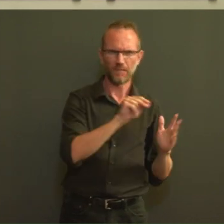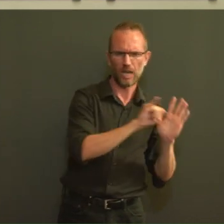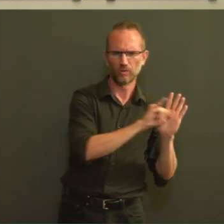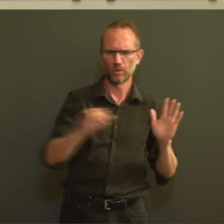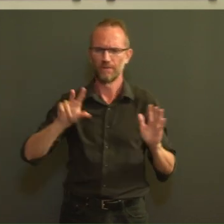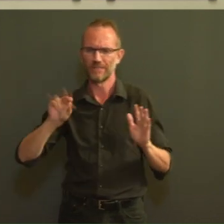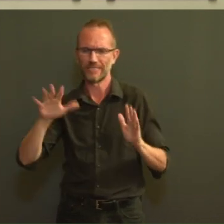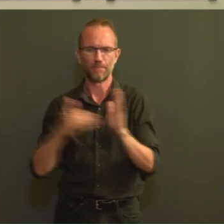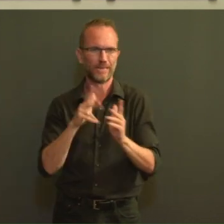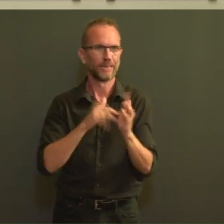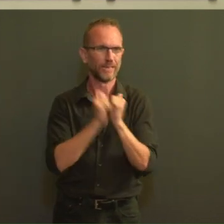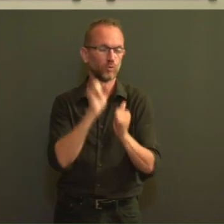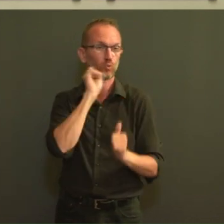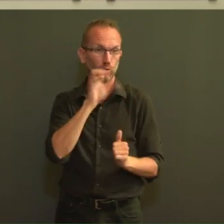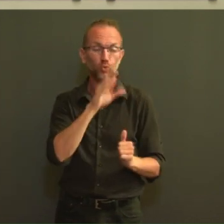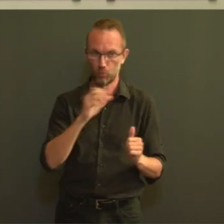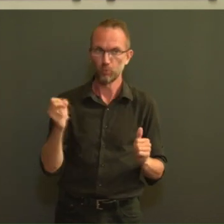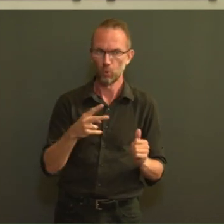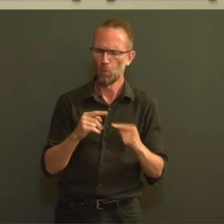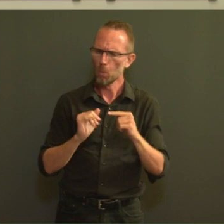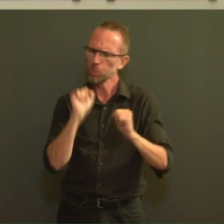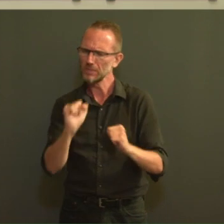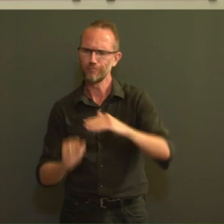d'au moins 30 000 tests par jour.